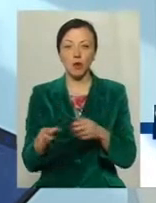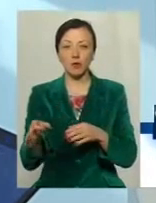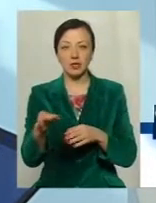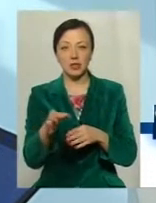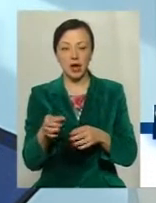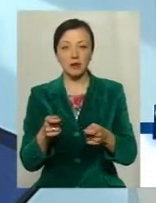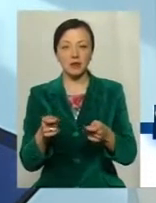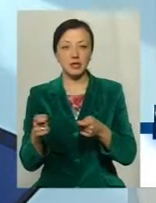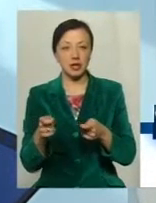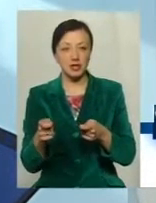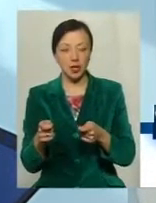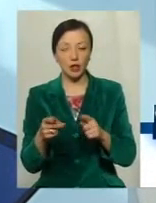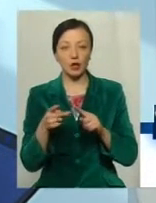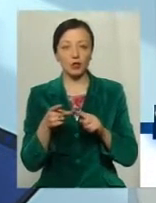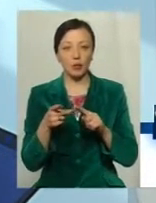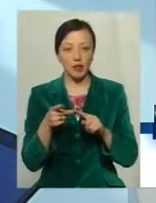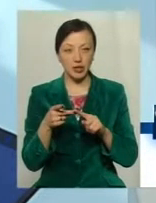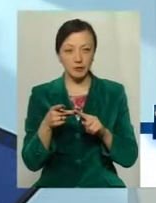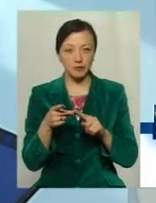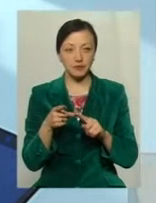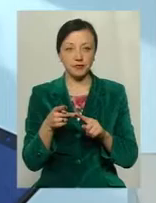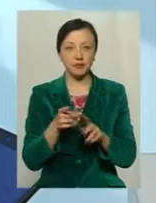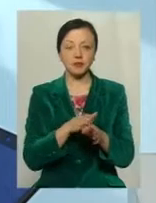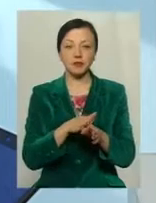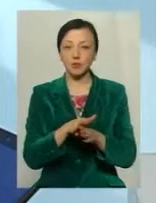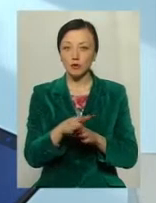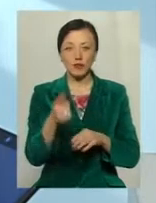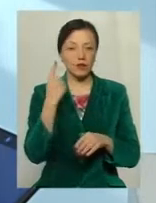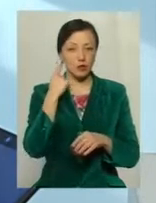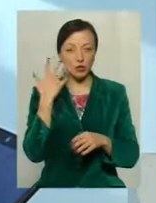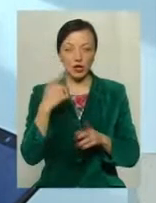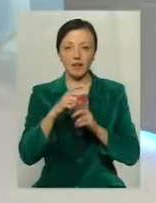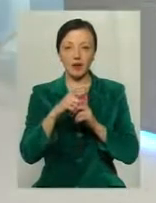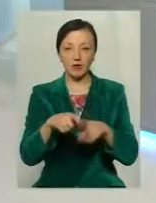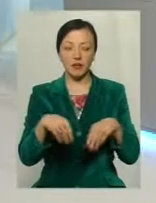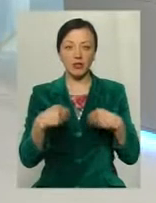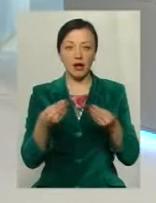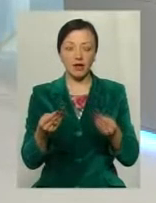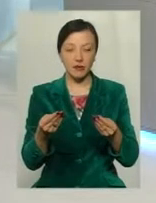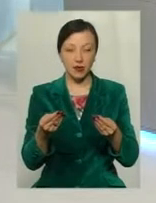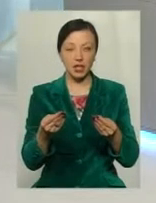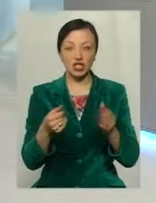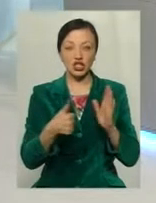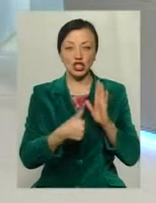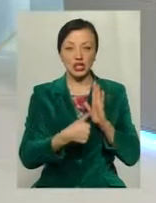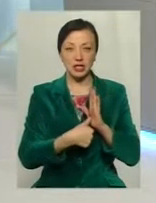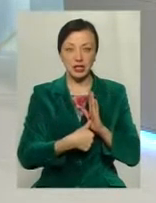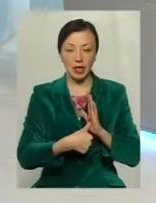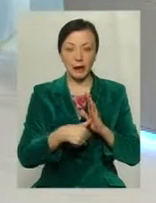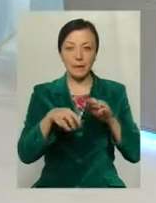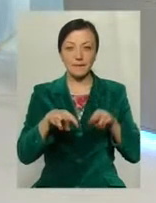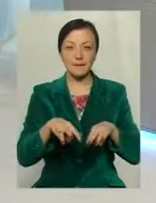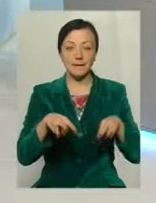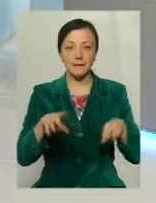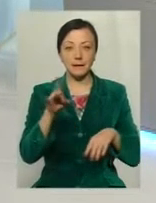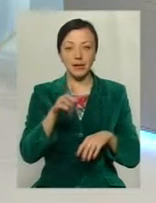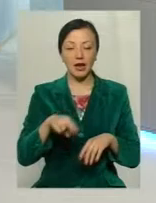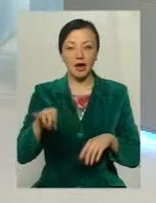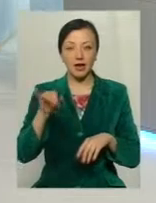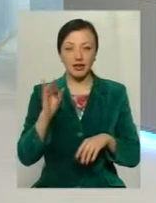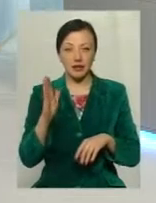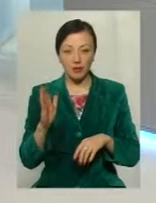ради. Так, на громадських засадах це зарплату получаю, вже давним-давно не працюю в бюджеті. Я просто ми, як представницький орган, відповідно до